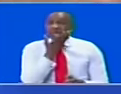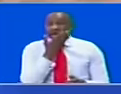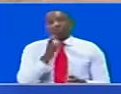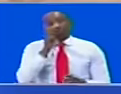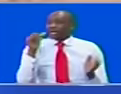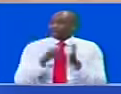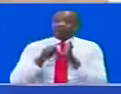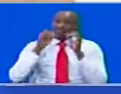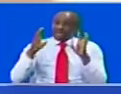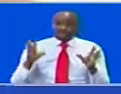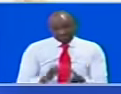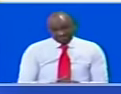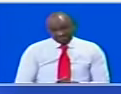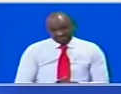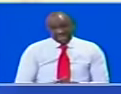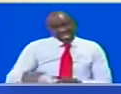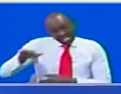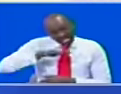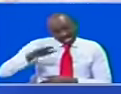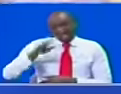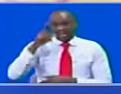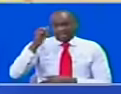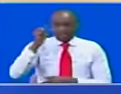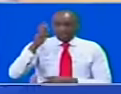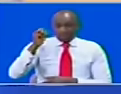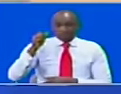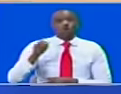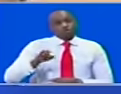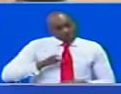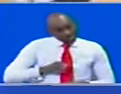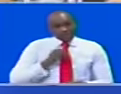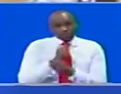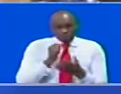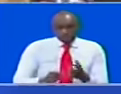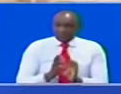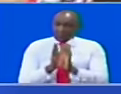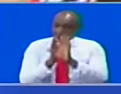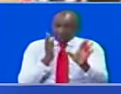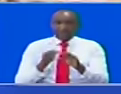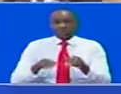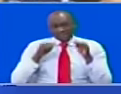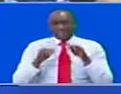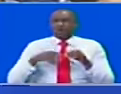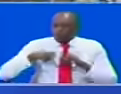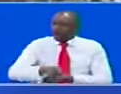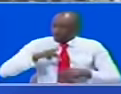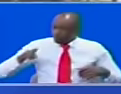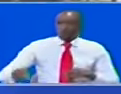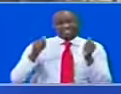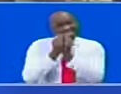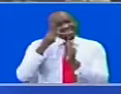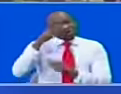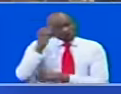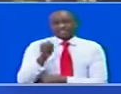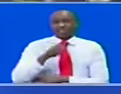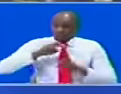si neno. Katika eneo la Kalemngorok kina mama wanalazimika kupiga misamba zaidi ya kilomita 10 kutafuta bidhaa